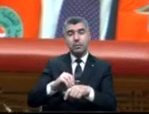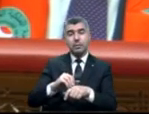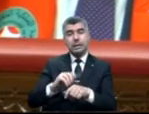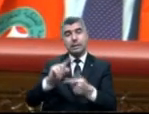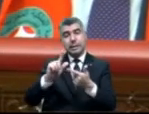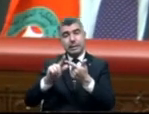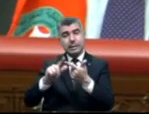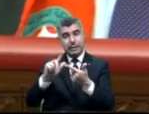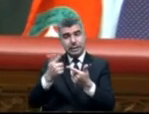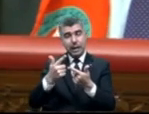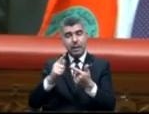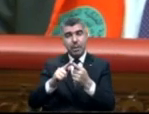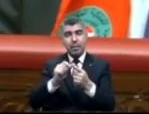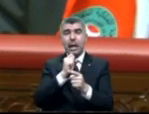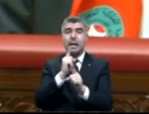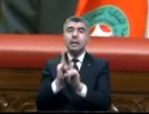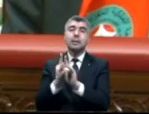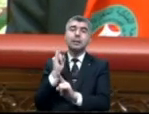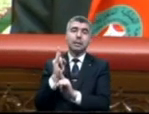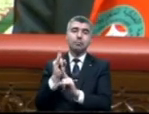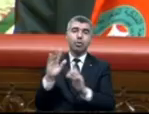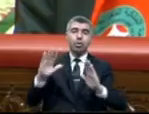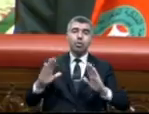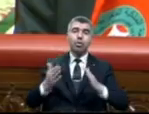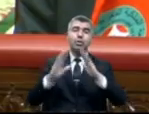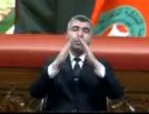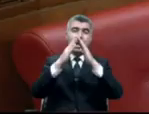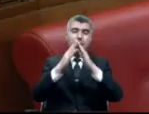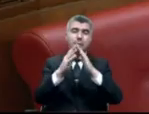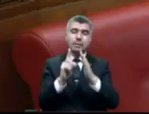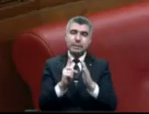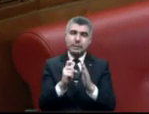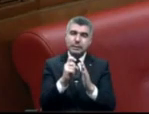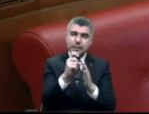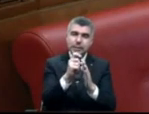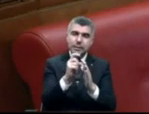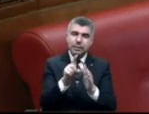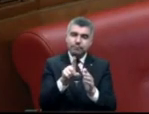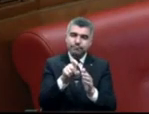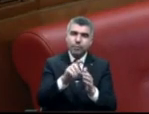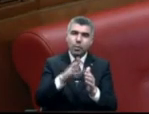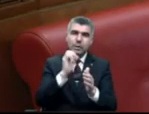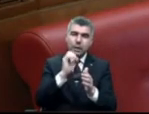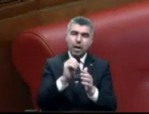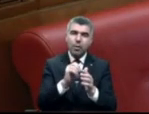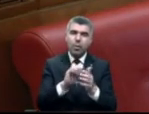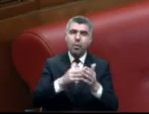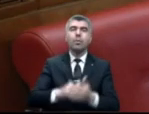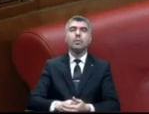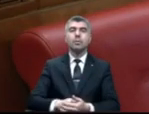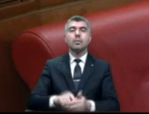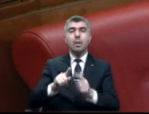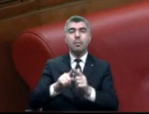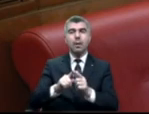إلى تسوس الأعمدة بالمناطق الجبلية بسبب بعض الحشرات كالنمل الأبيض والفطريات.